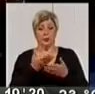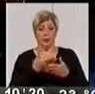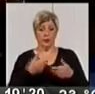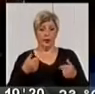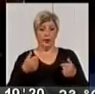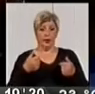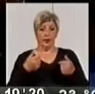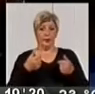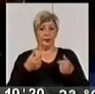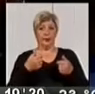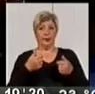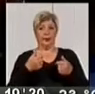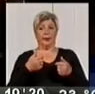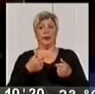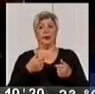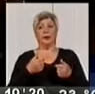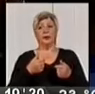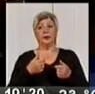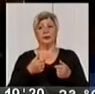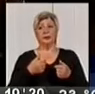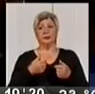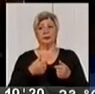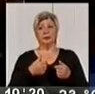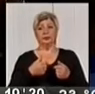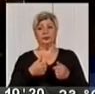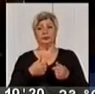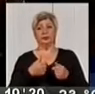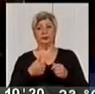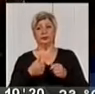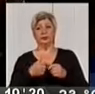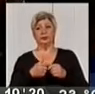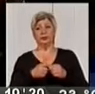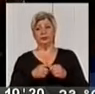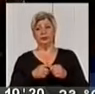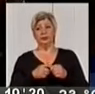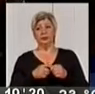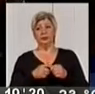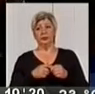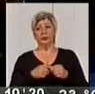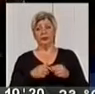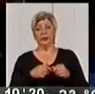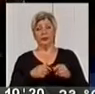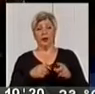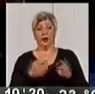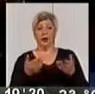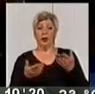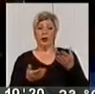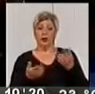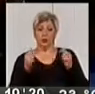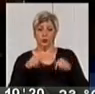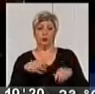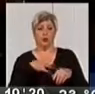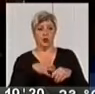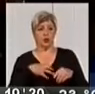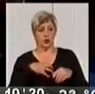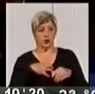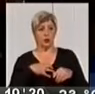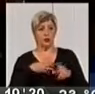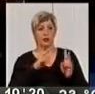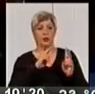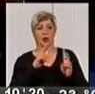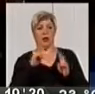з якихось гіпотетичних пільгових, да? Тобто тут кількість. Я так зрозумів, що дуже важливо, в який термін і чи вчасно подали заявку батьки.